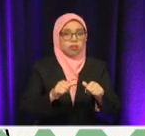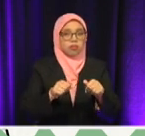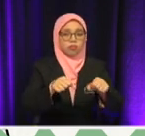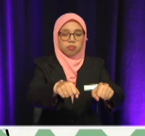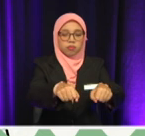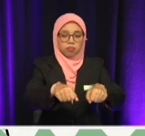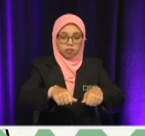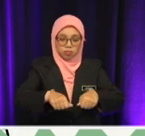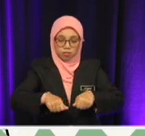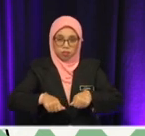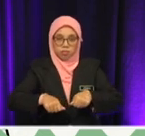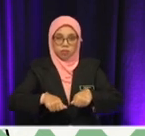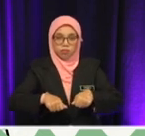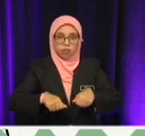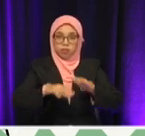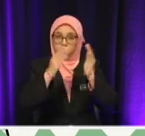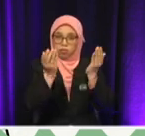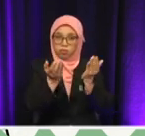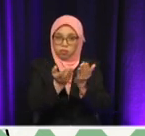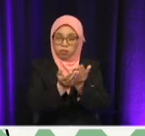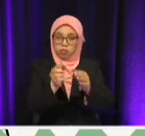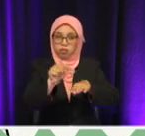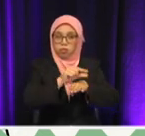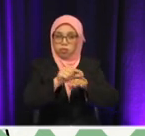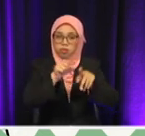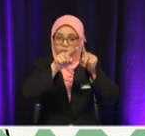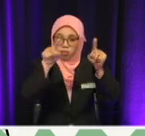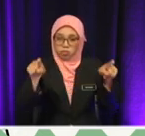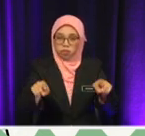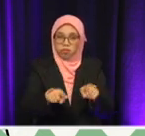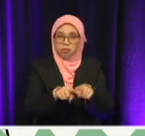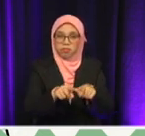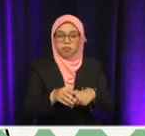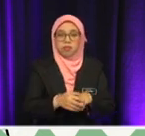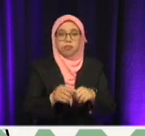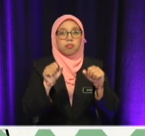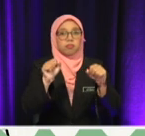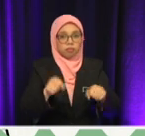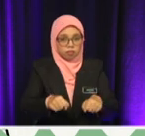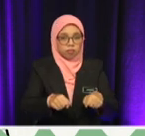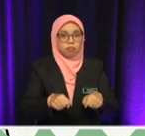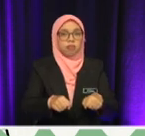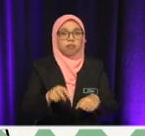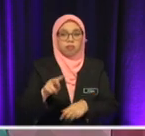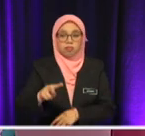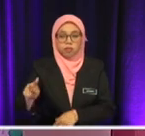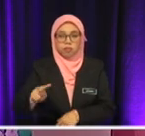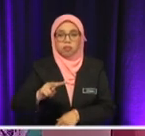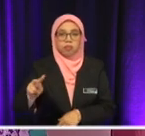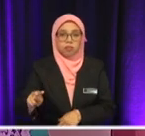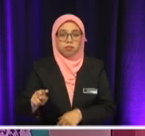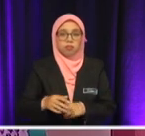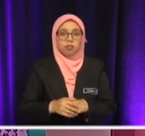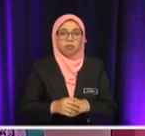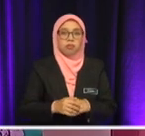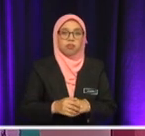bola menggunakan gelung rotan tu, kan? Okey, yang kedua, kita boleh suruh kanak-kanak tu membaling bola ke dalam